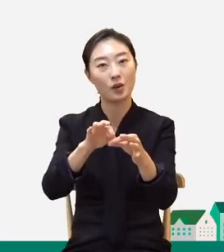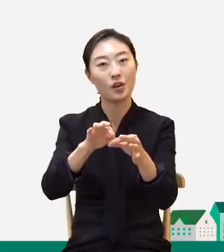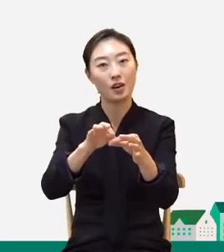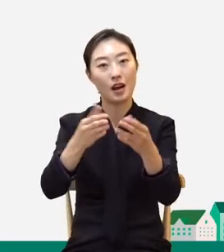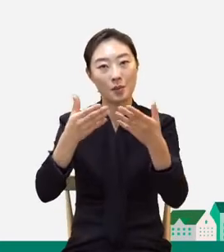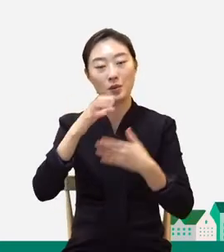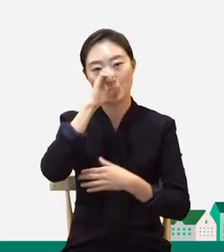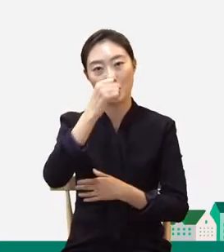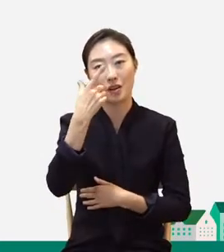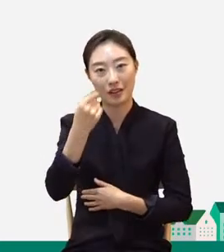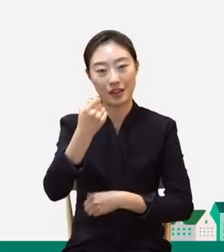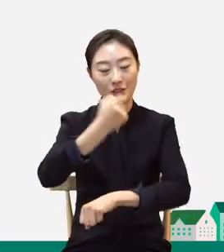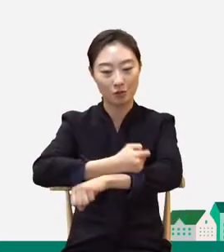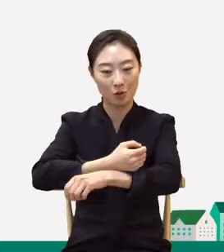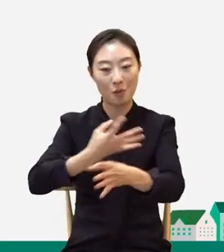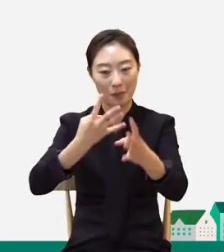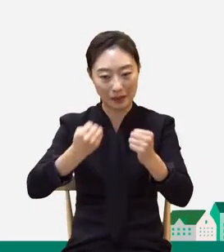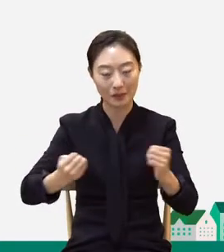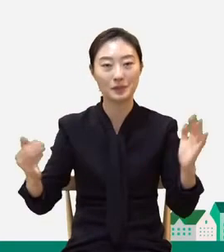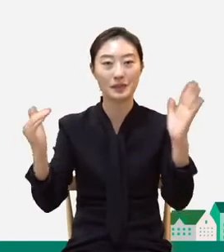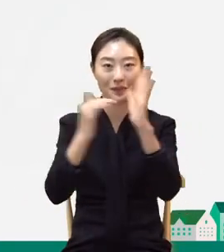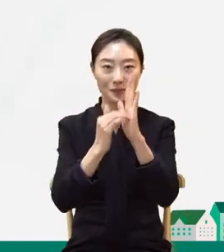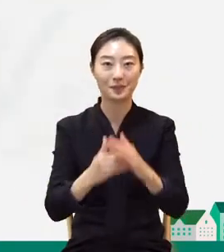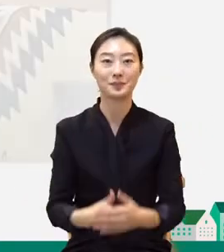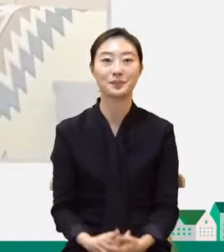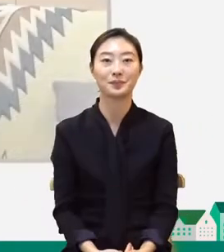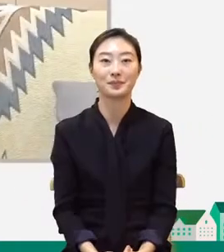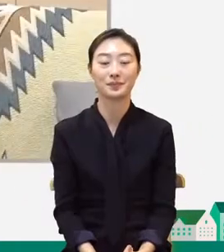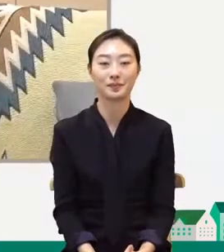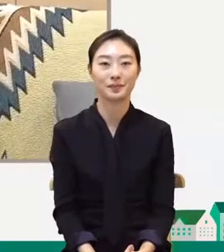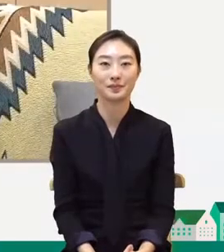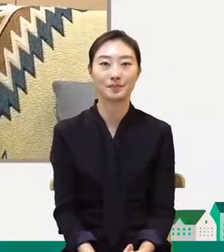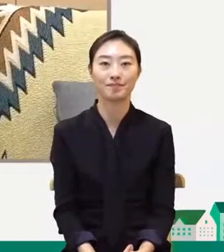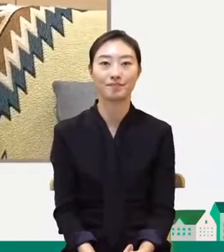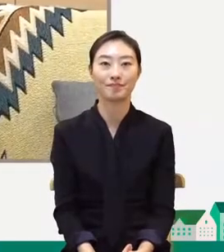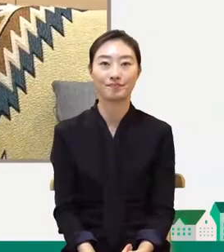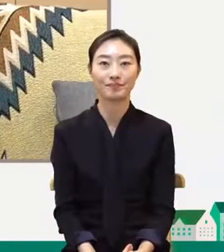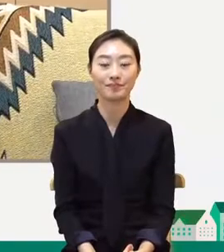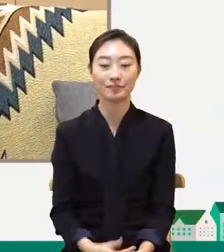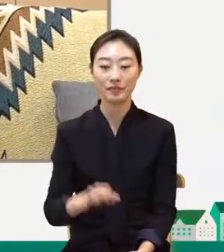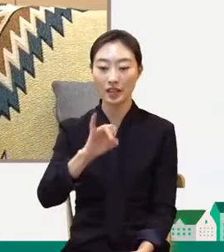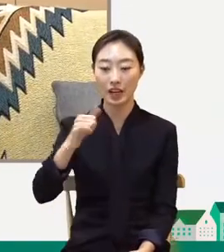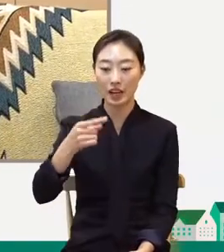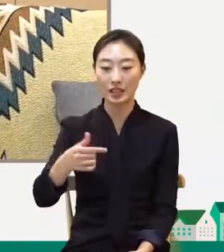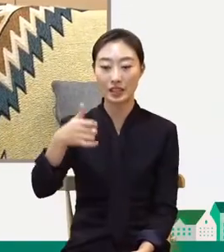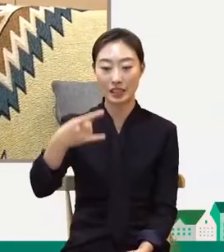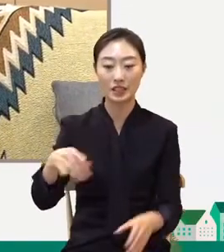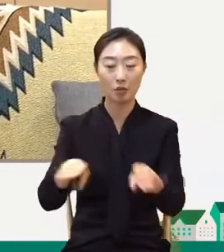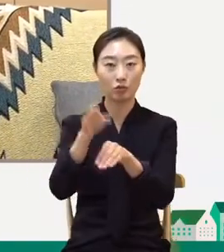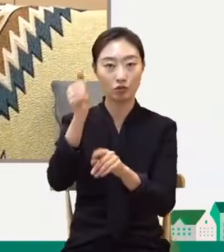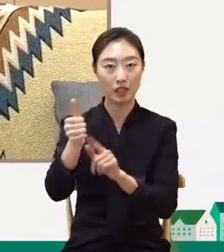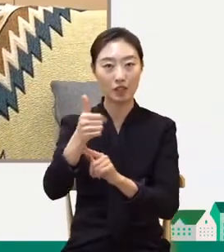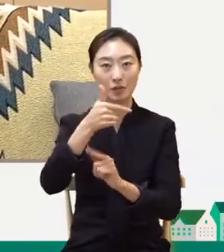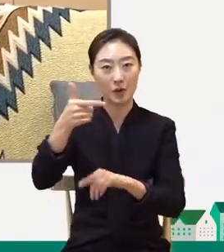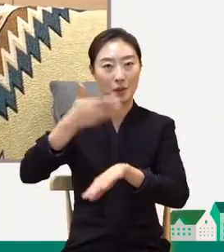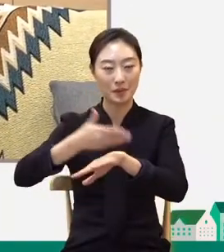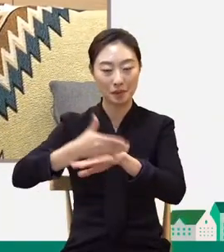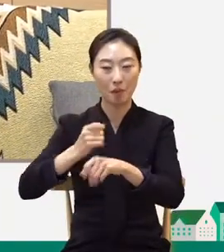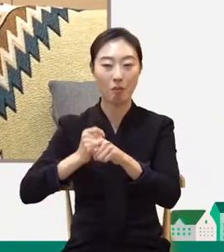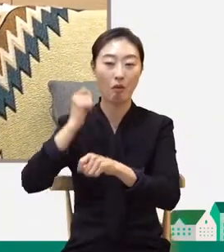예, 수고 많으십니다. 마치겠습니다. 아, 네, 이은희 사무국장님 감사합니다. 멀리